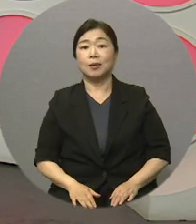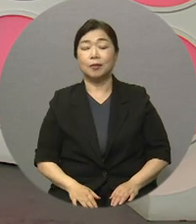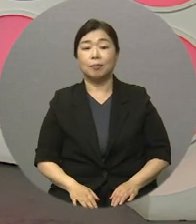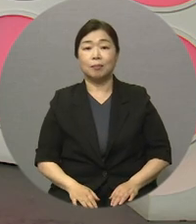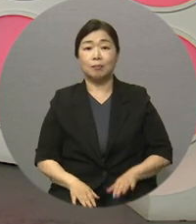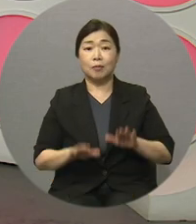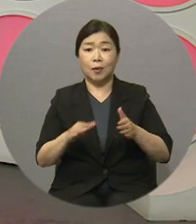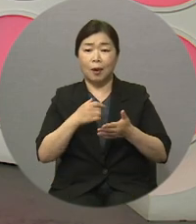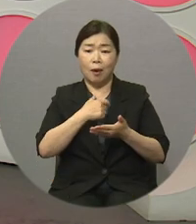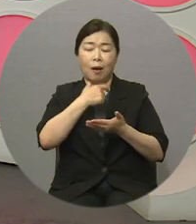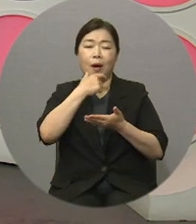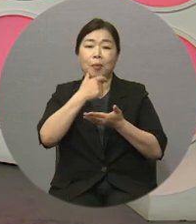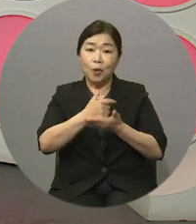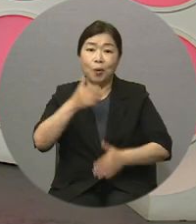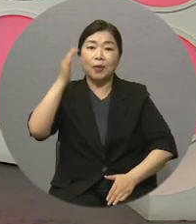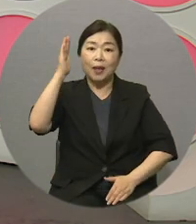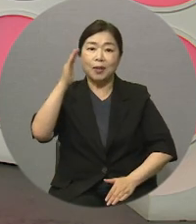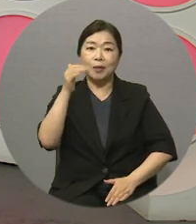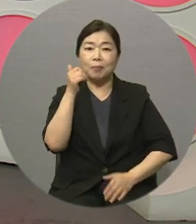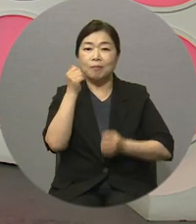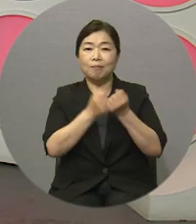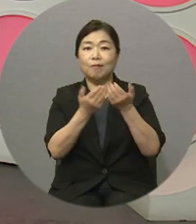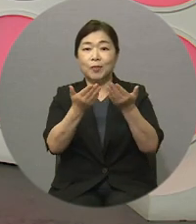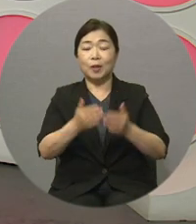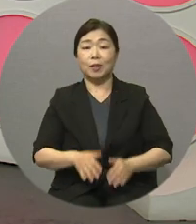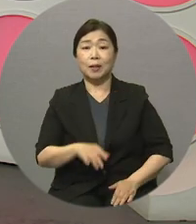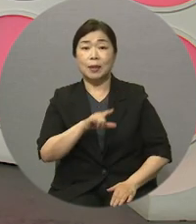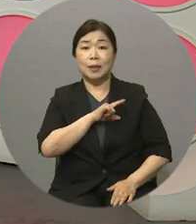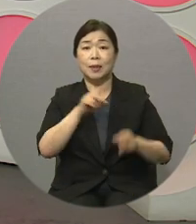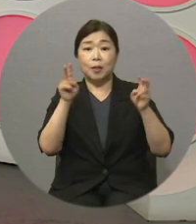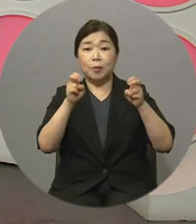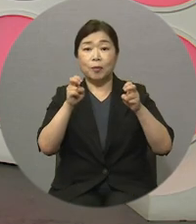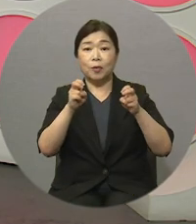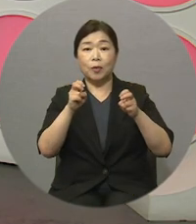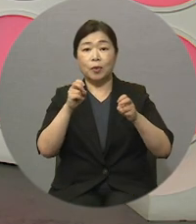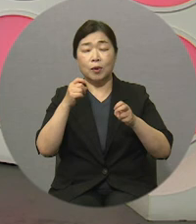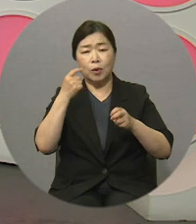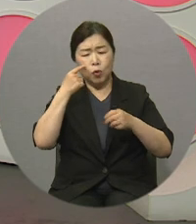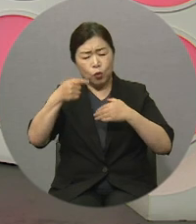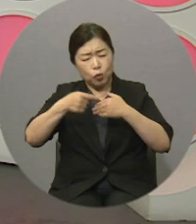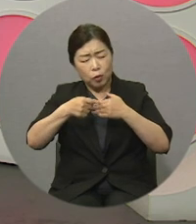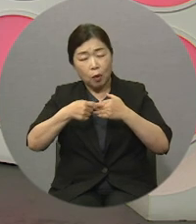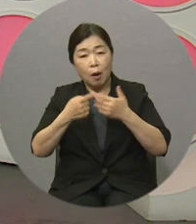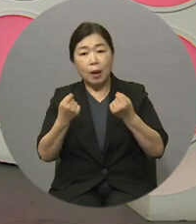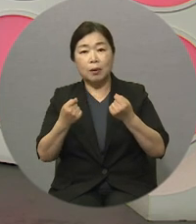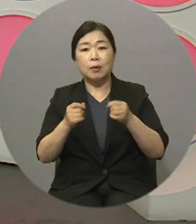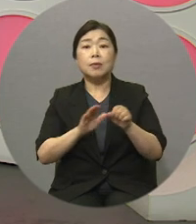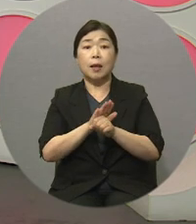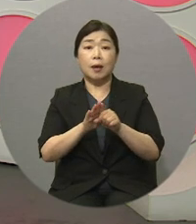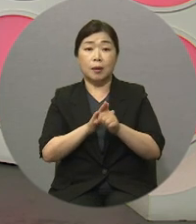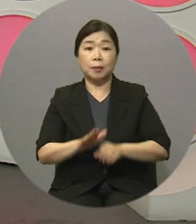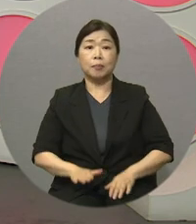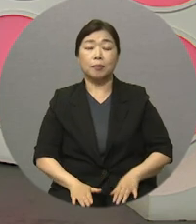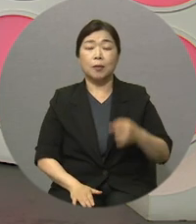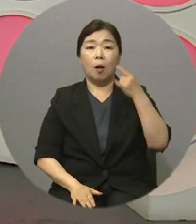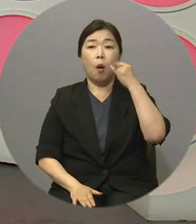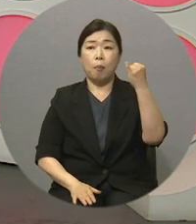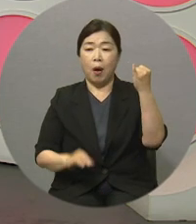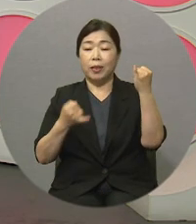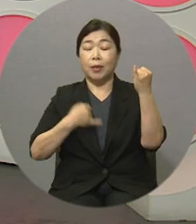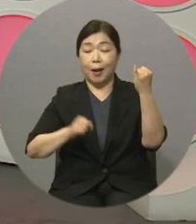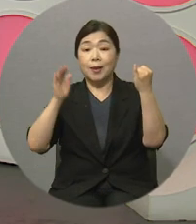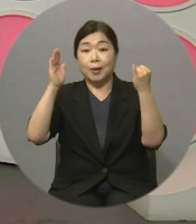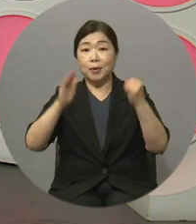자, 오늘 감동 사연 소개해 드릴게요. 네. 제목, 흉터 같은 사랑. 엄마와 딸의